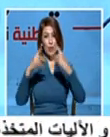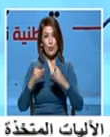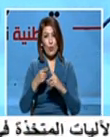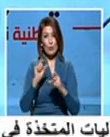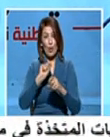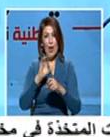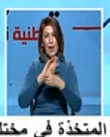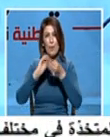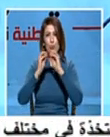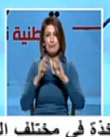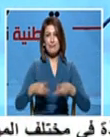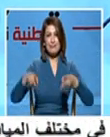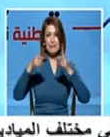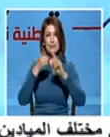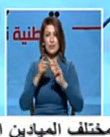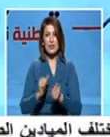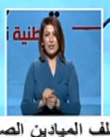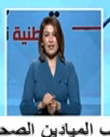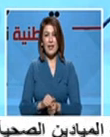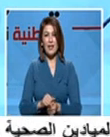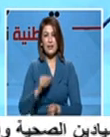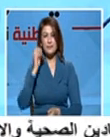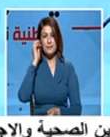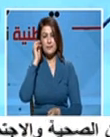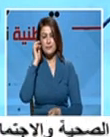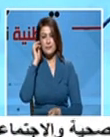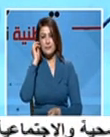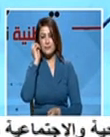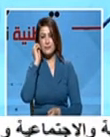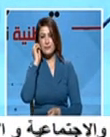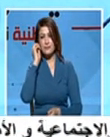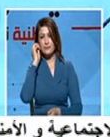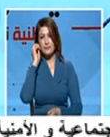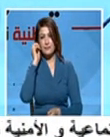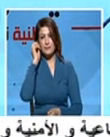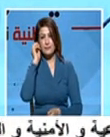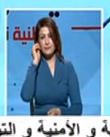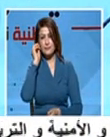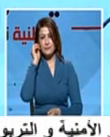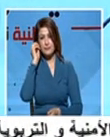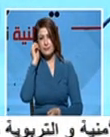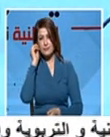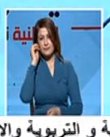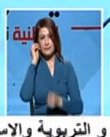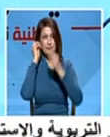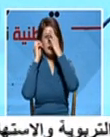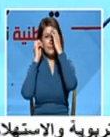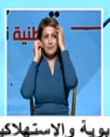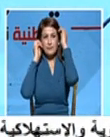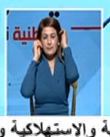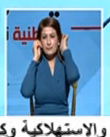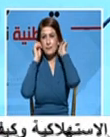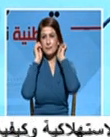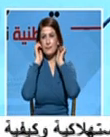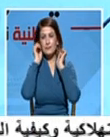مرحبا بك. شكرا. مرحبا بك وبجميع المشاهدين. شكرا على الاستضافه. اي انا كنت عديت معاك